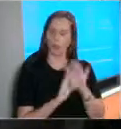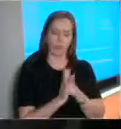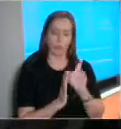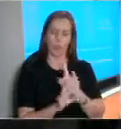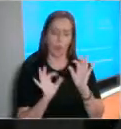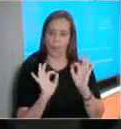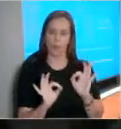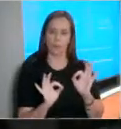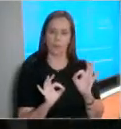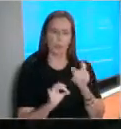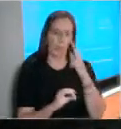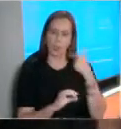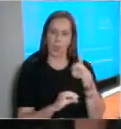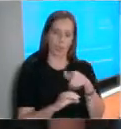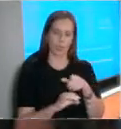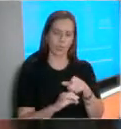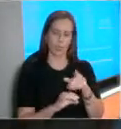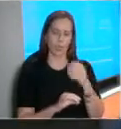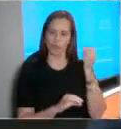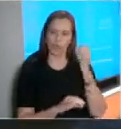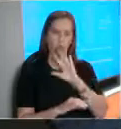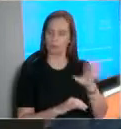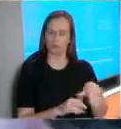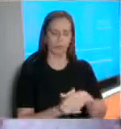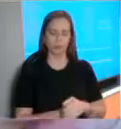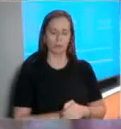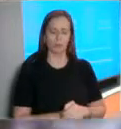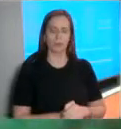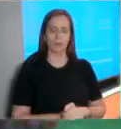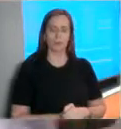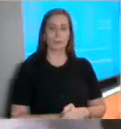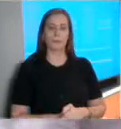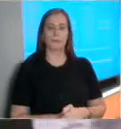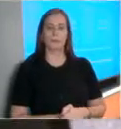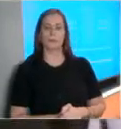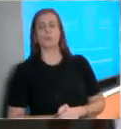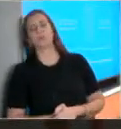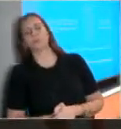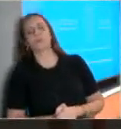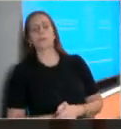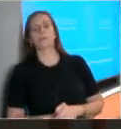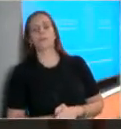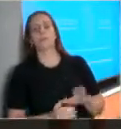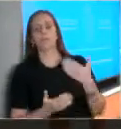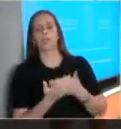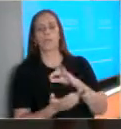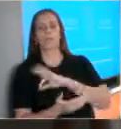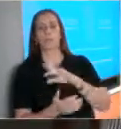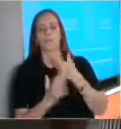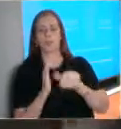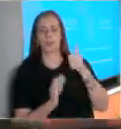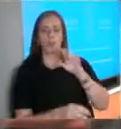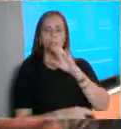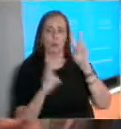לא, לא נראה שזה שטויות, לא לפה ולא לפה. אוקיי, שאלה אחרונה, המתווה של ליברמן, מי התקפל